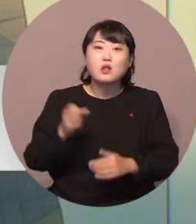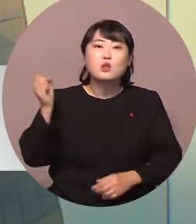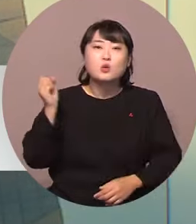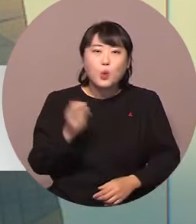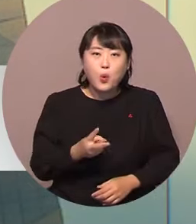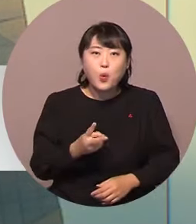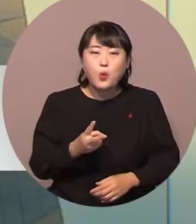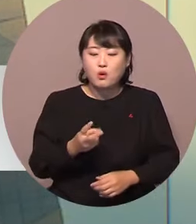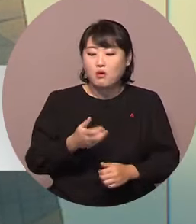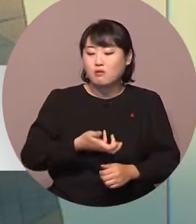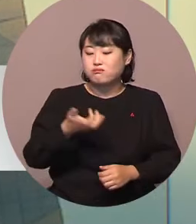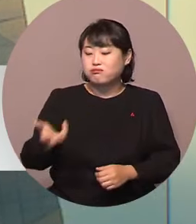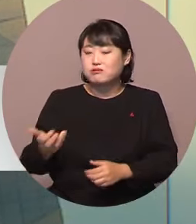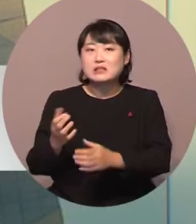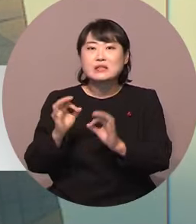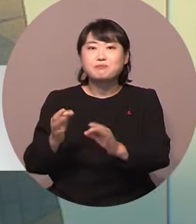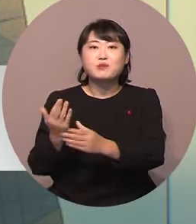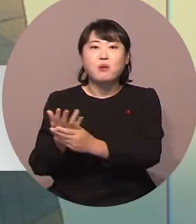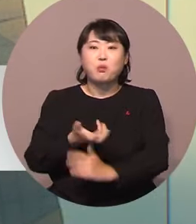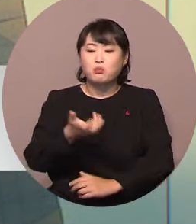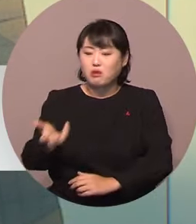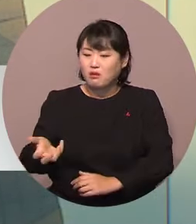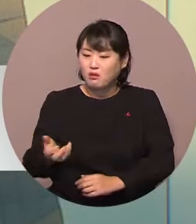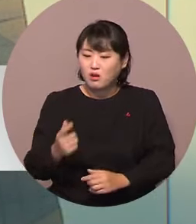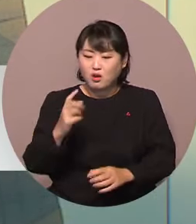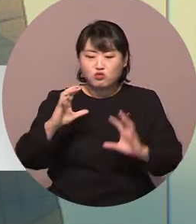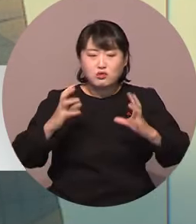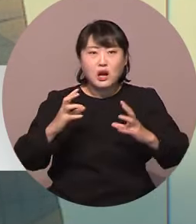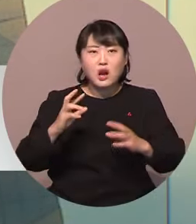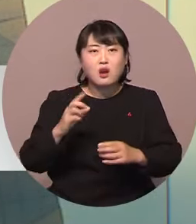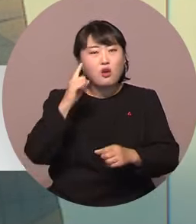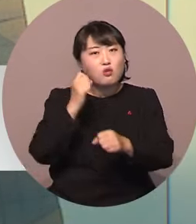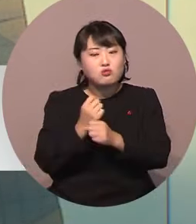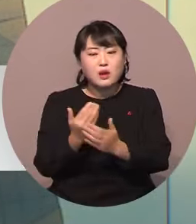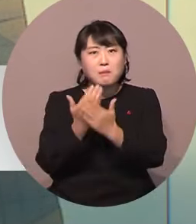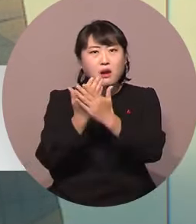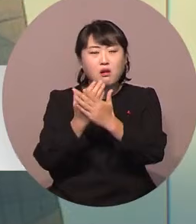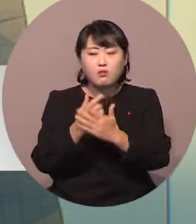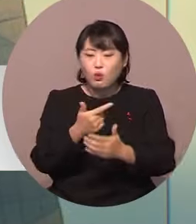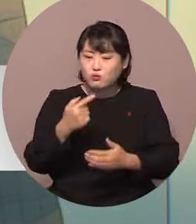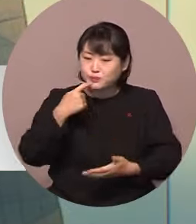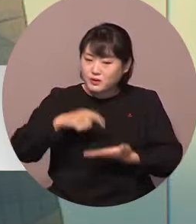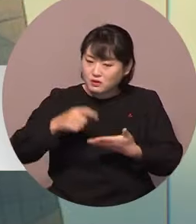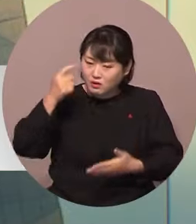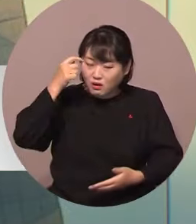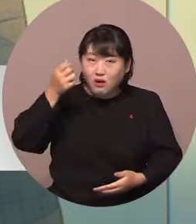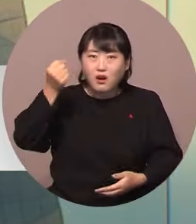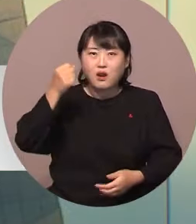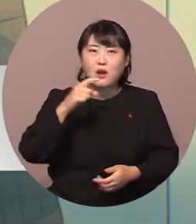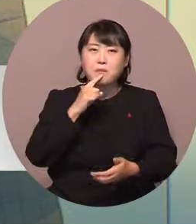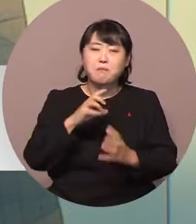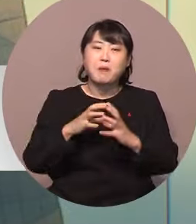다시 밀어붙인다는 건데 국가 아를 너무 쉽게 생각하는게 아니냐는 지적이 나오고 있습니다